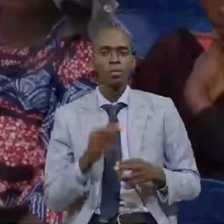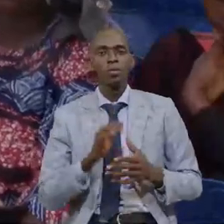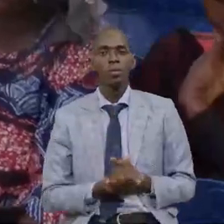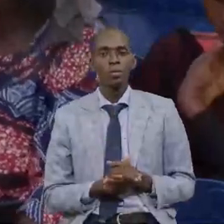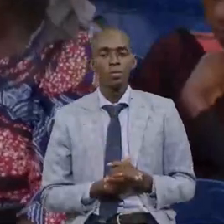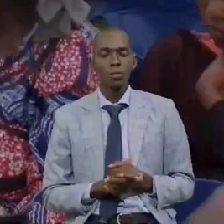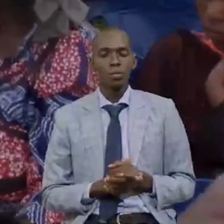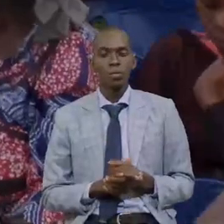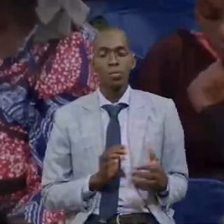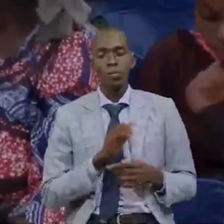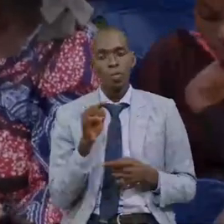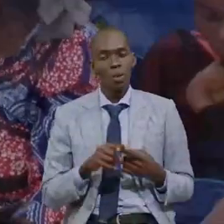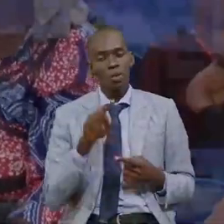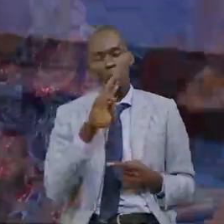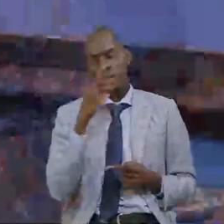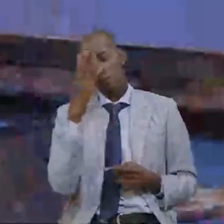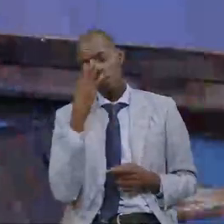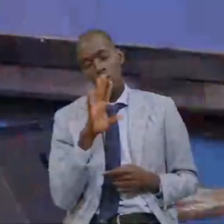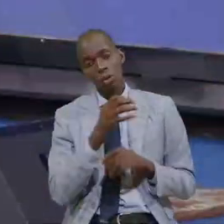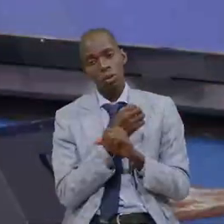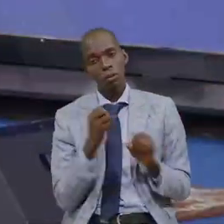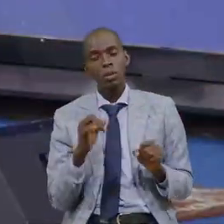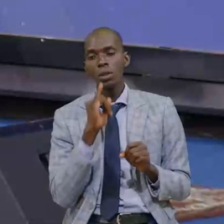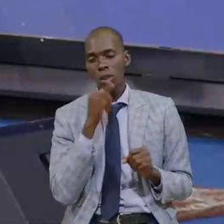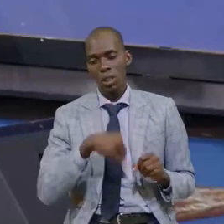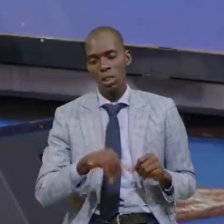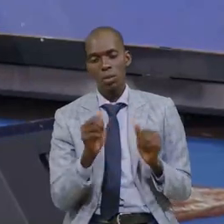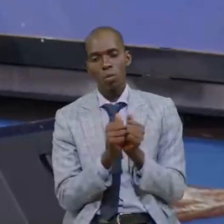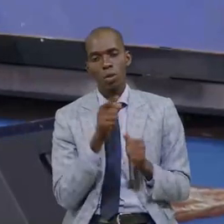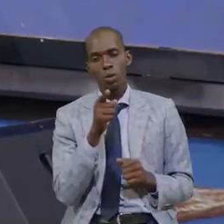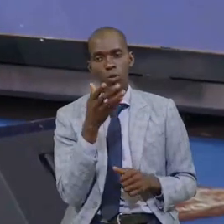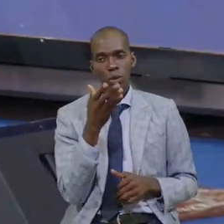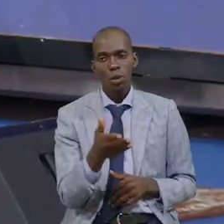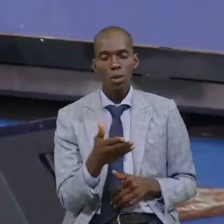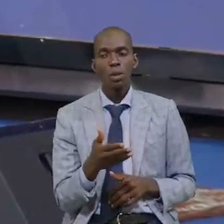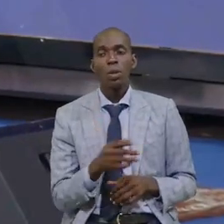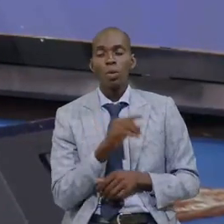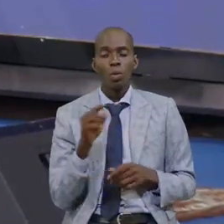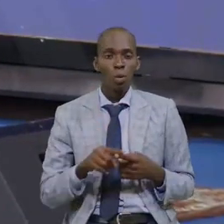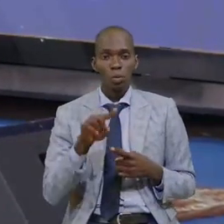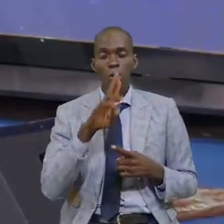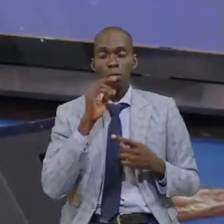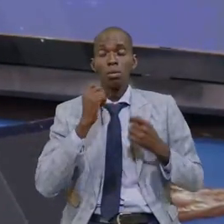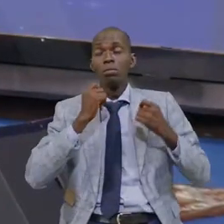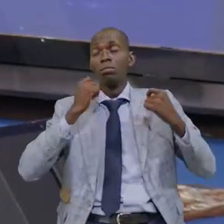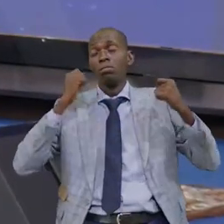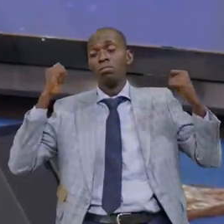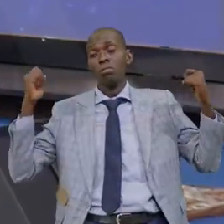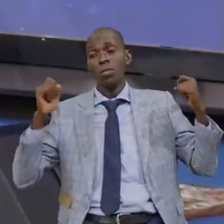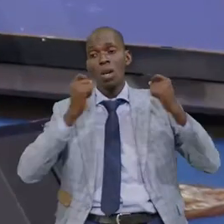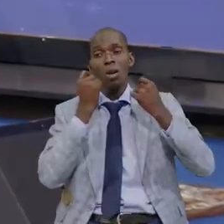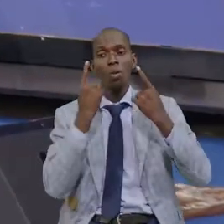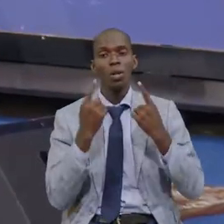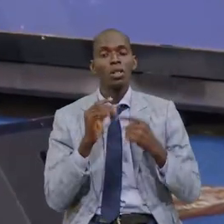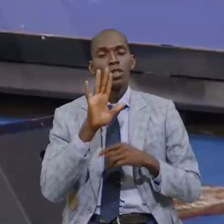Jésus. Quand tu dors, le salut est toujours là et est à l'œuvre. Quand tu es en éveil,